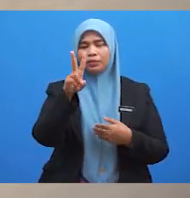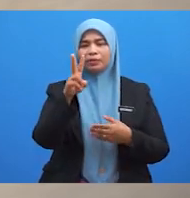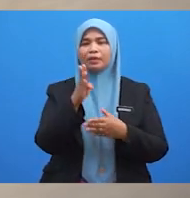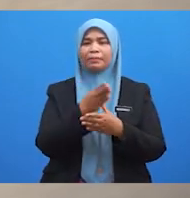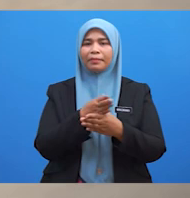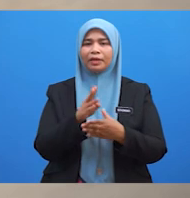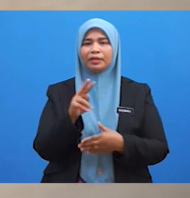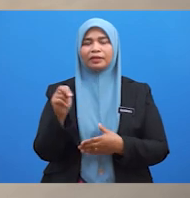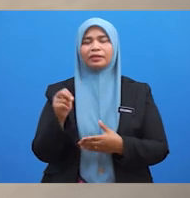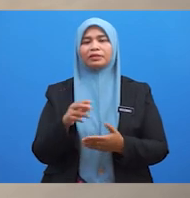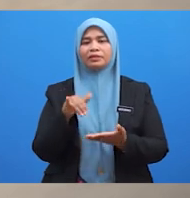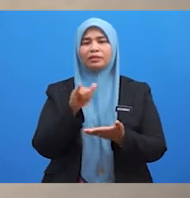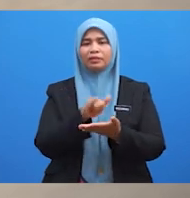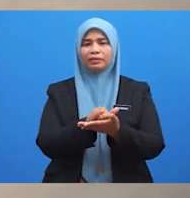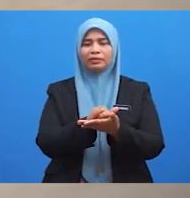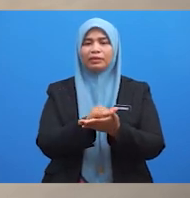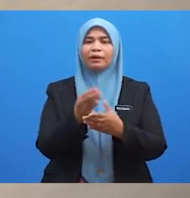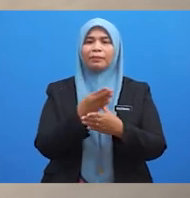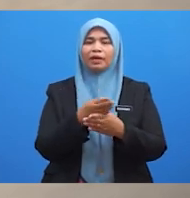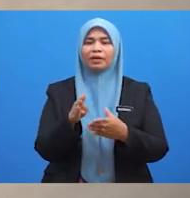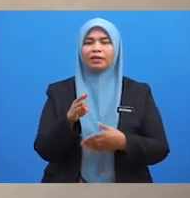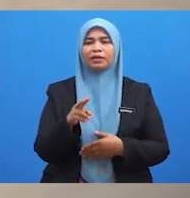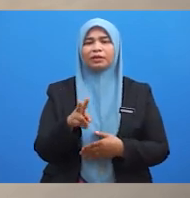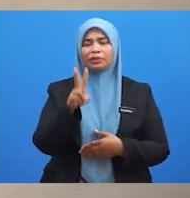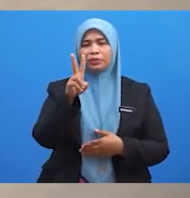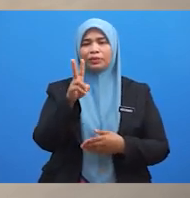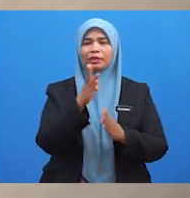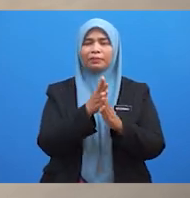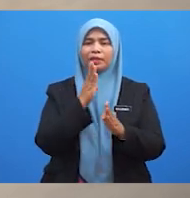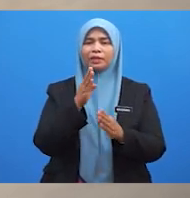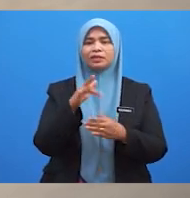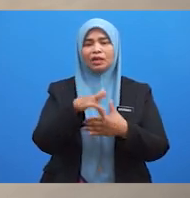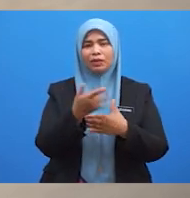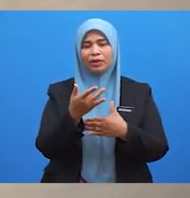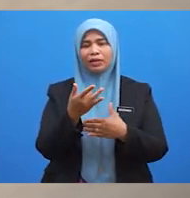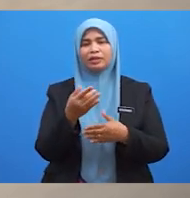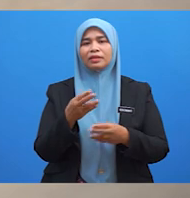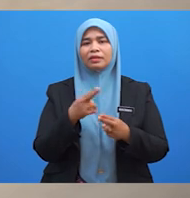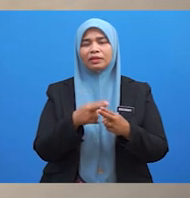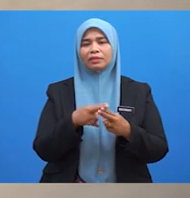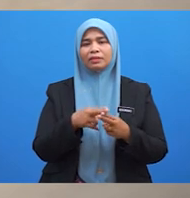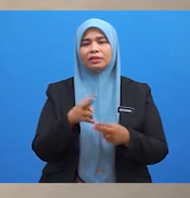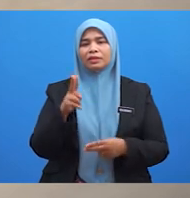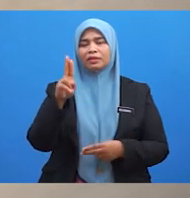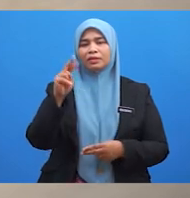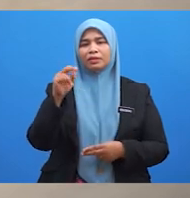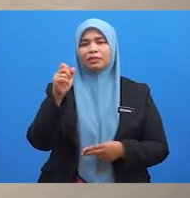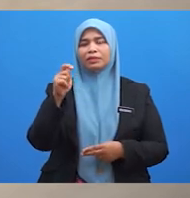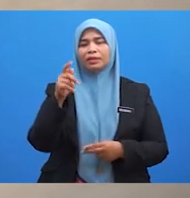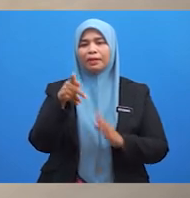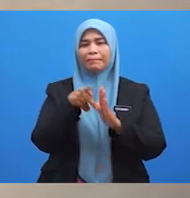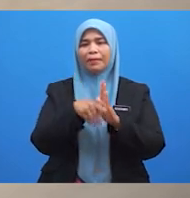bahagian, iaitu bahagian dua baris awal dikenali sebagai unit